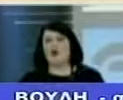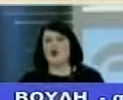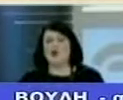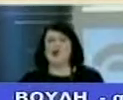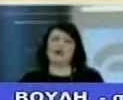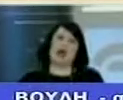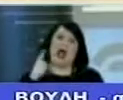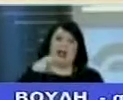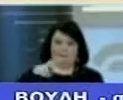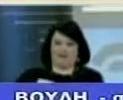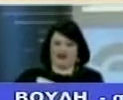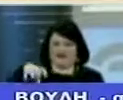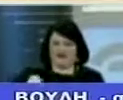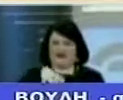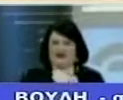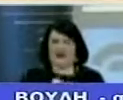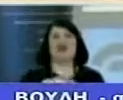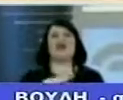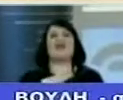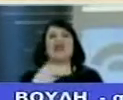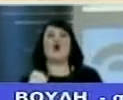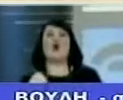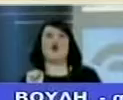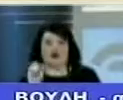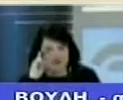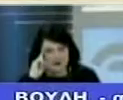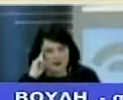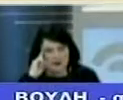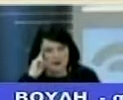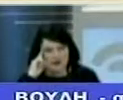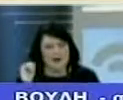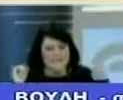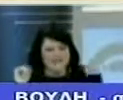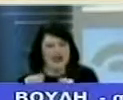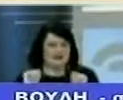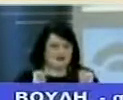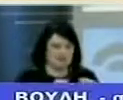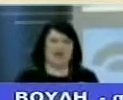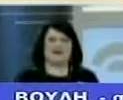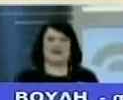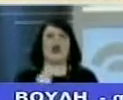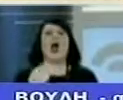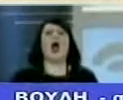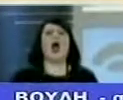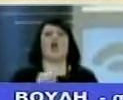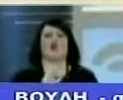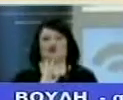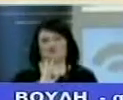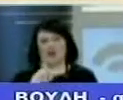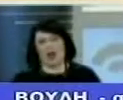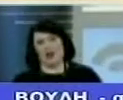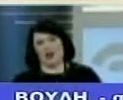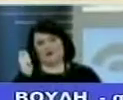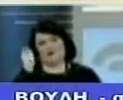μία άλλη πρεσβεία που θέλει διακαώς το όχι πιέζει αντιστοίχως κάποιους άλλους